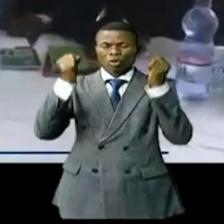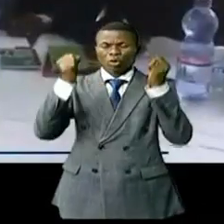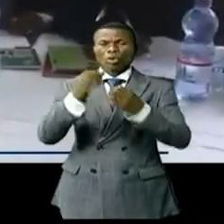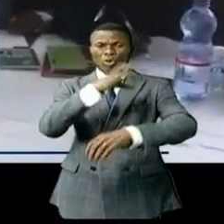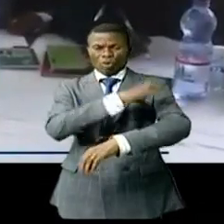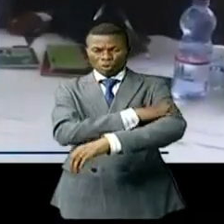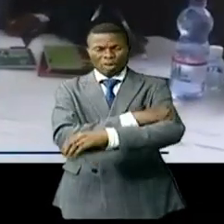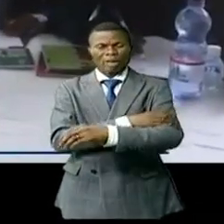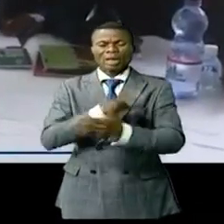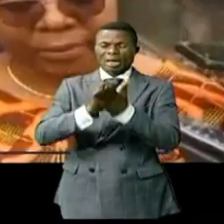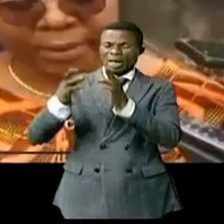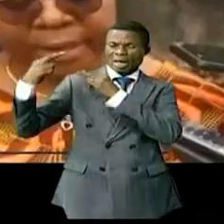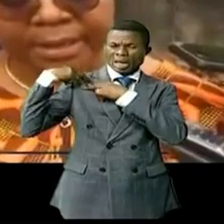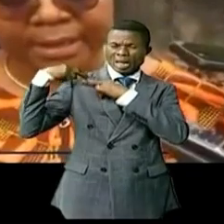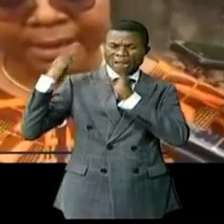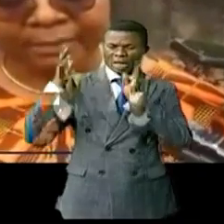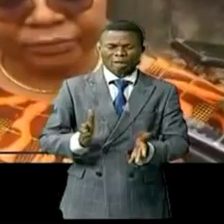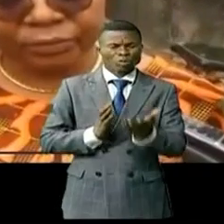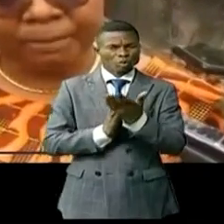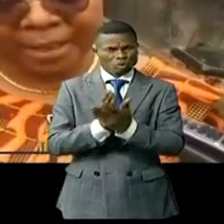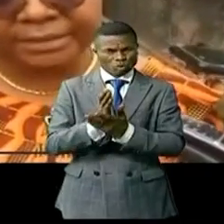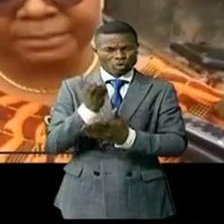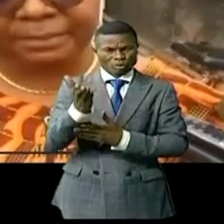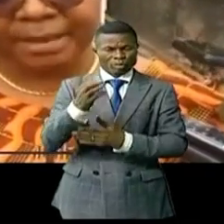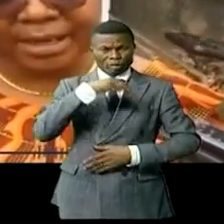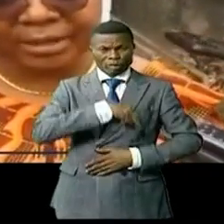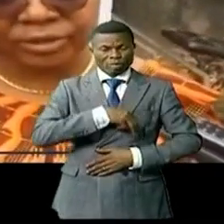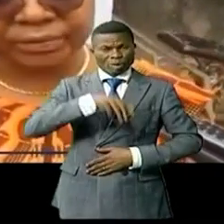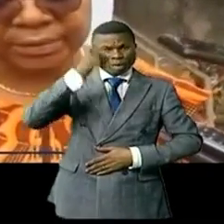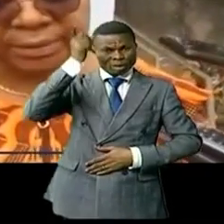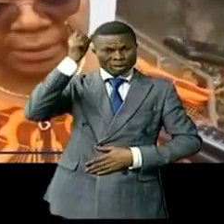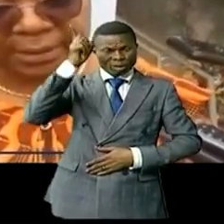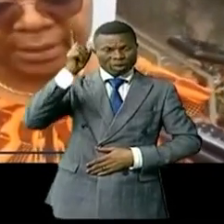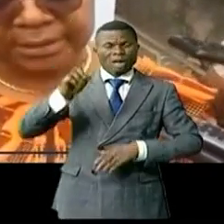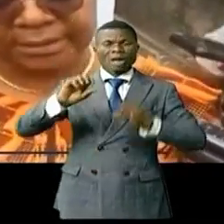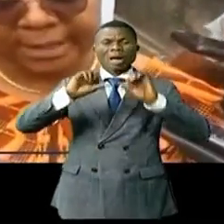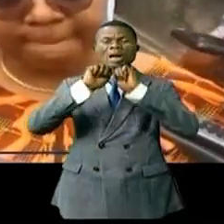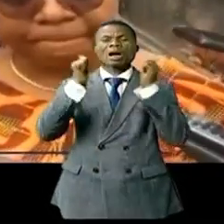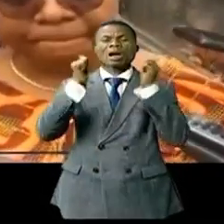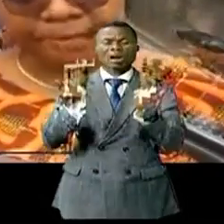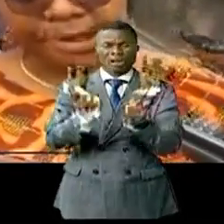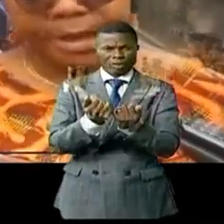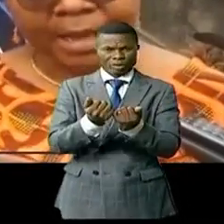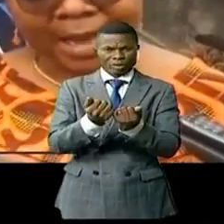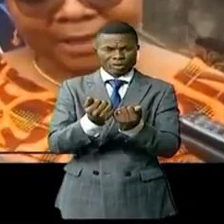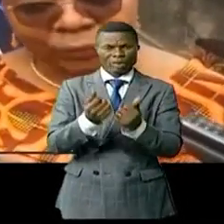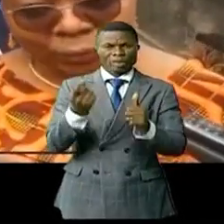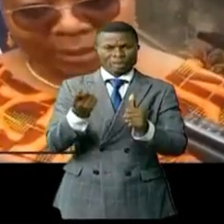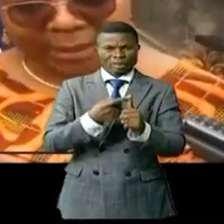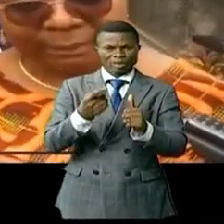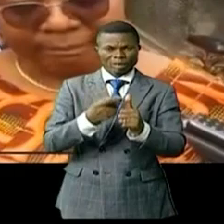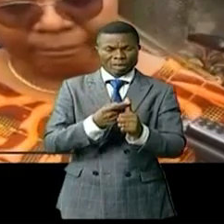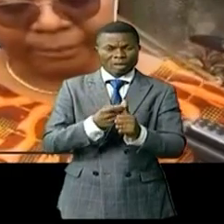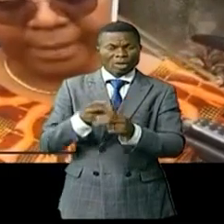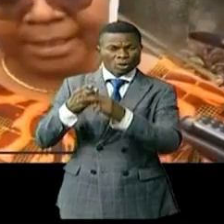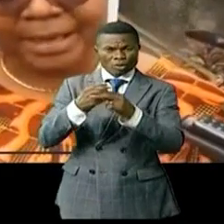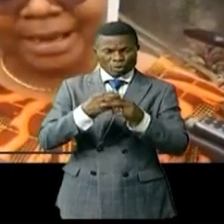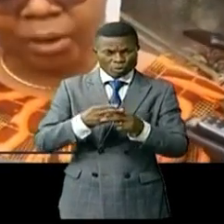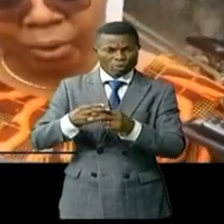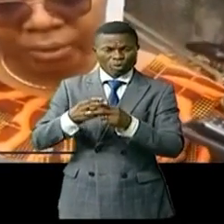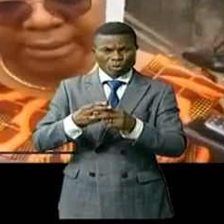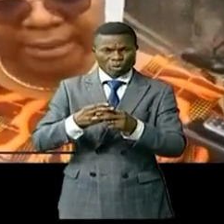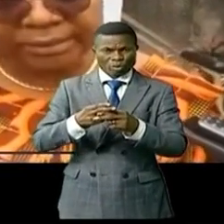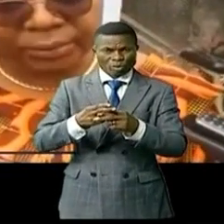une responsabilité ferme. La mission principale de l'agence, c'est assurer